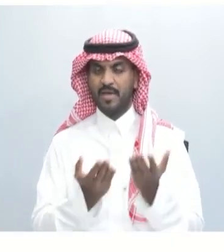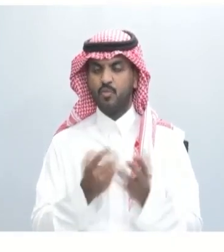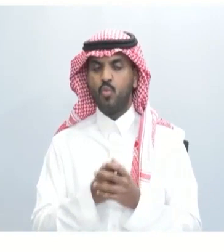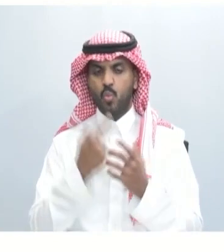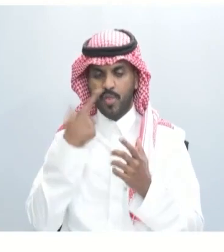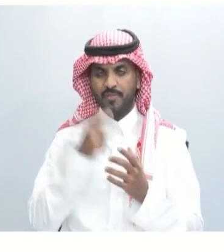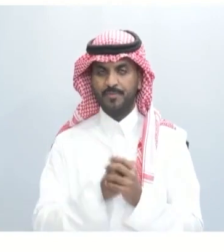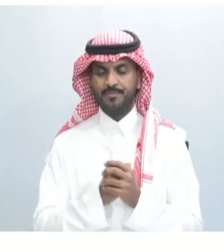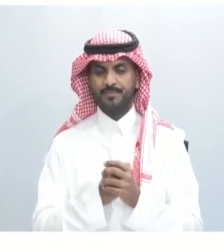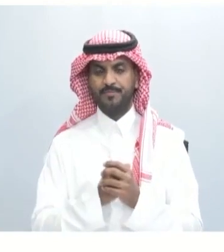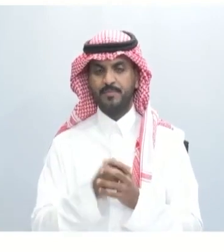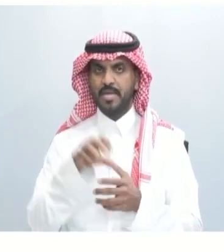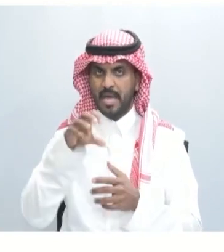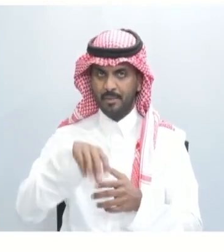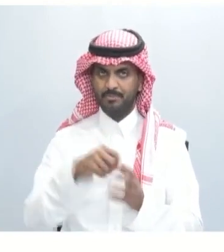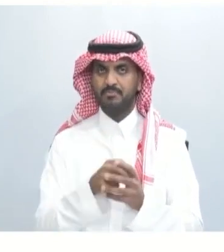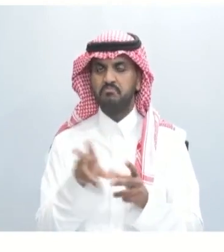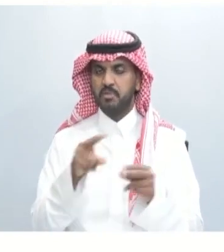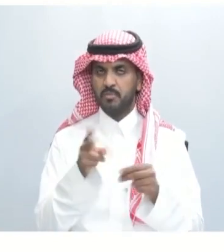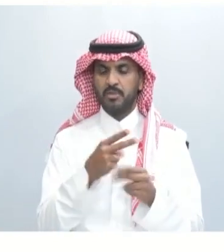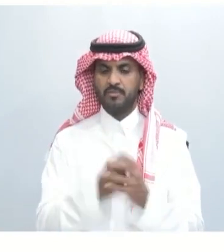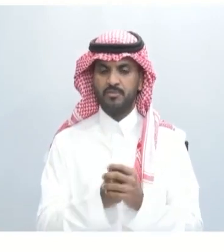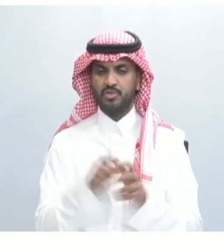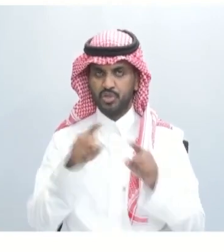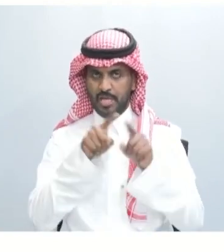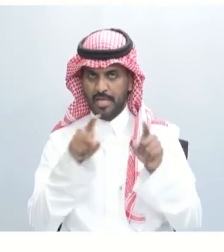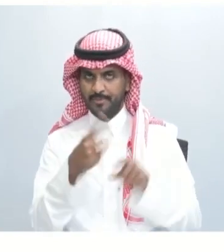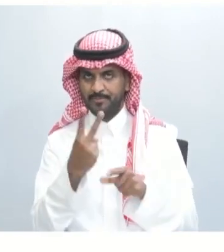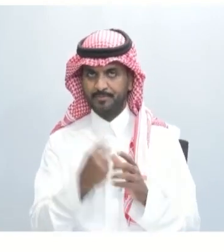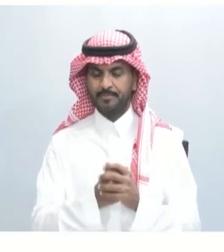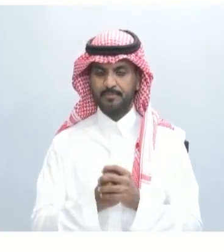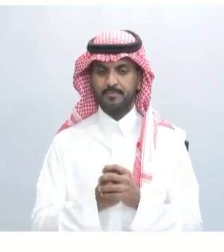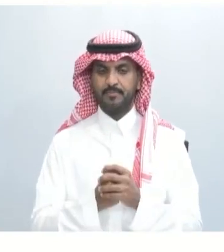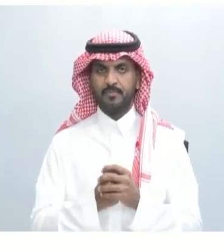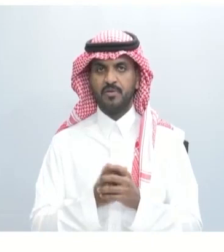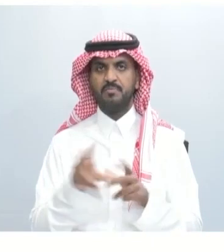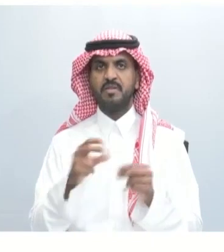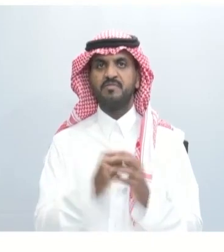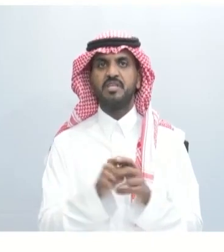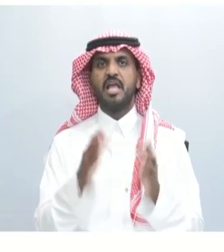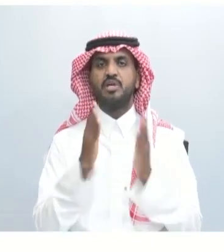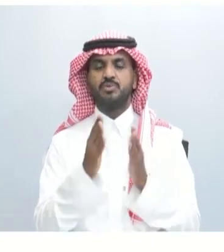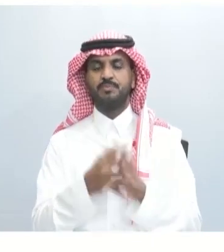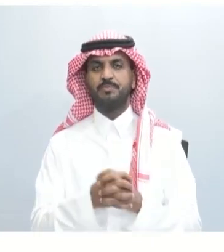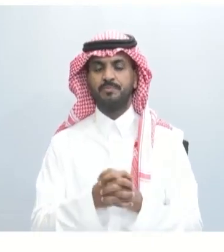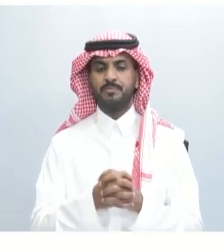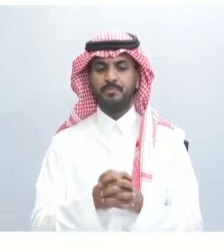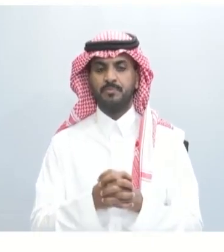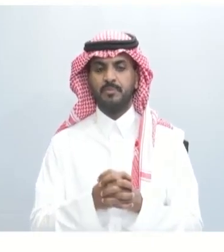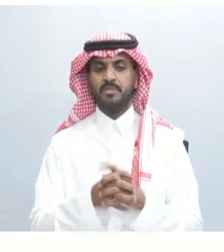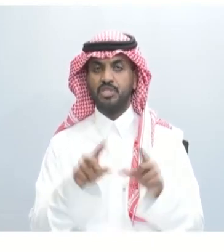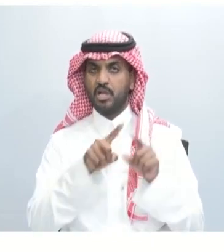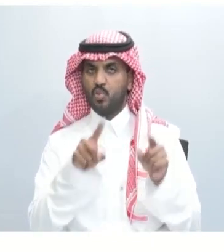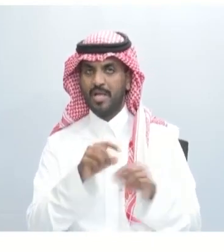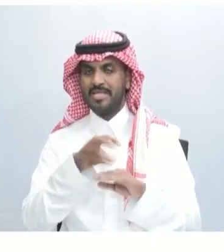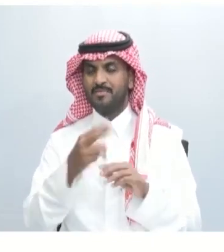من خلال الرسم انظروا لدينا شكلين الشكلين بارك الله فيكم بنفس الحجم بارك الله فيكم الشكل الاول